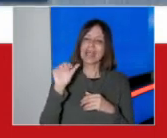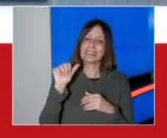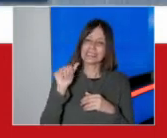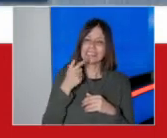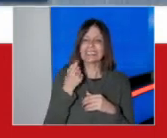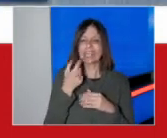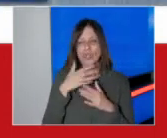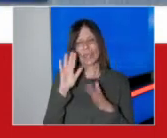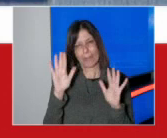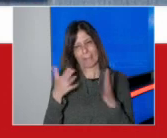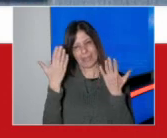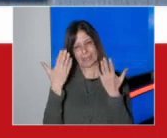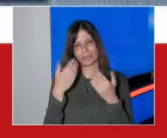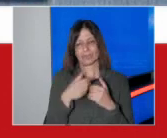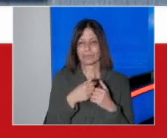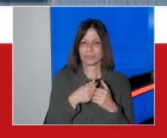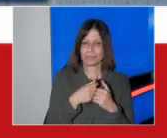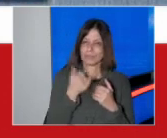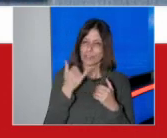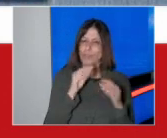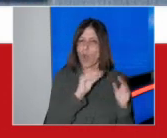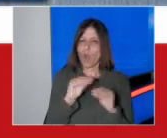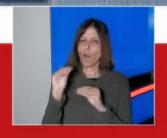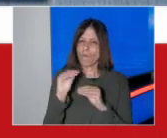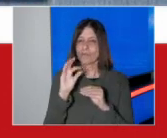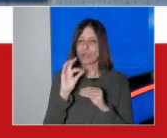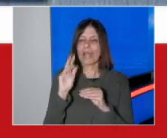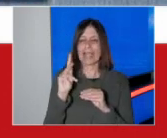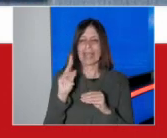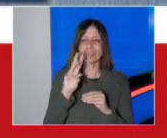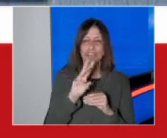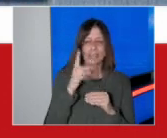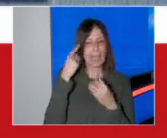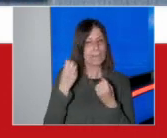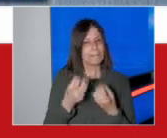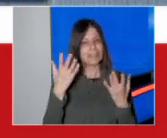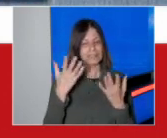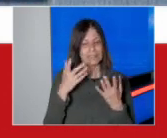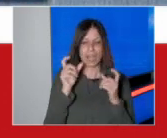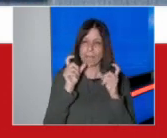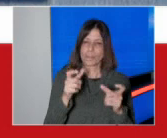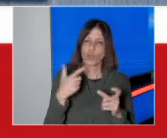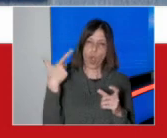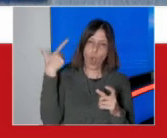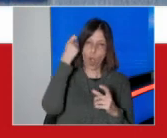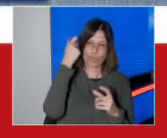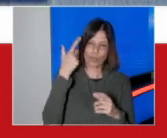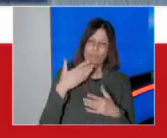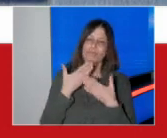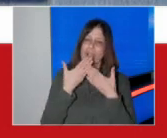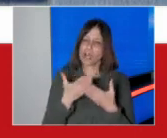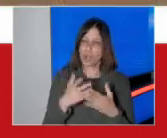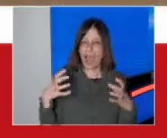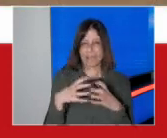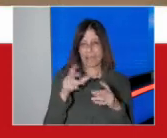קצת יותר מהיר, אני חושב, בטיקטוק. טוב, אנחנו עוברים על הטיקטוק של קטי שטרית במסר למניעת אובדנות, והושטת יד לחברים בצרה,